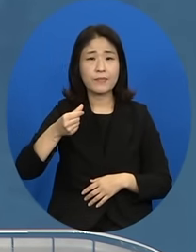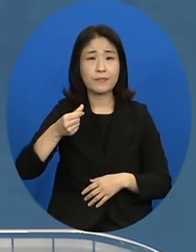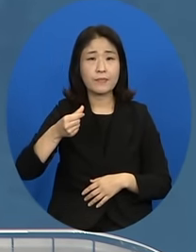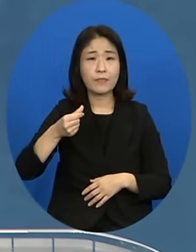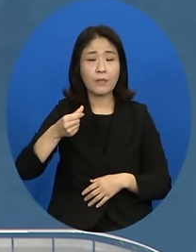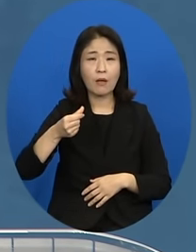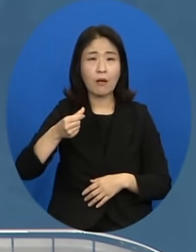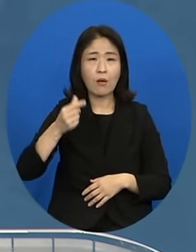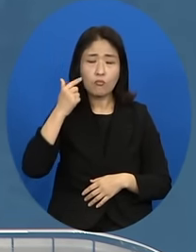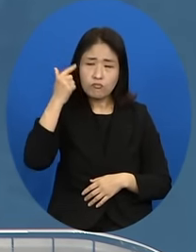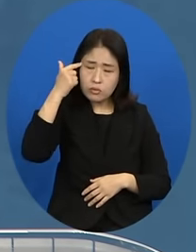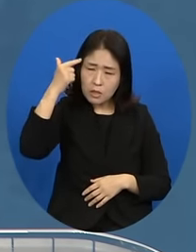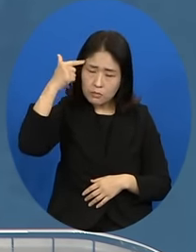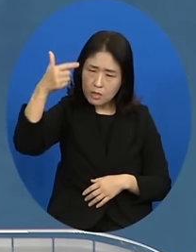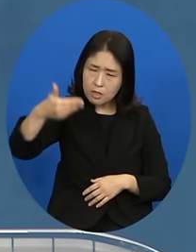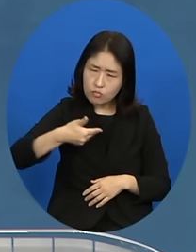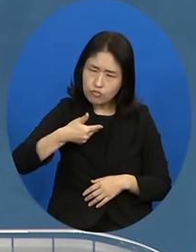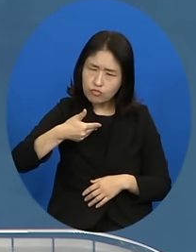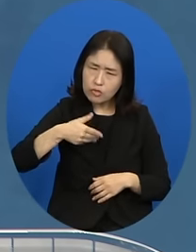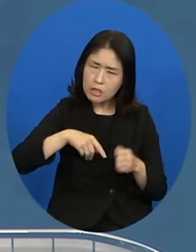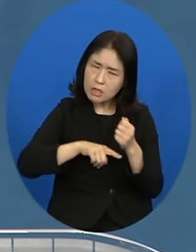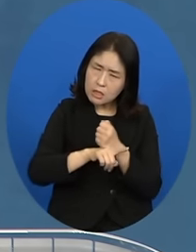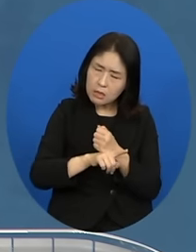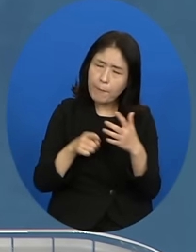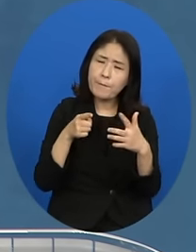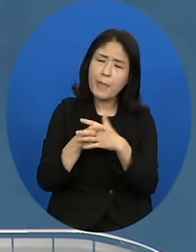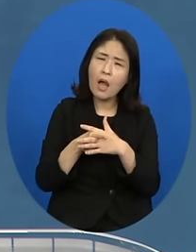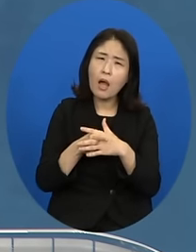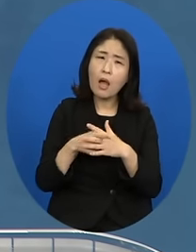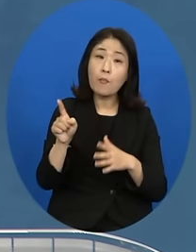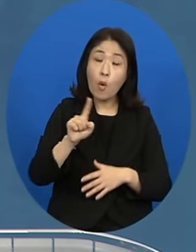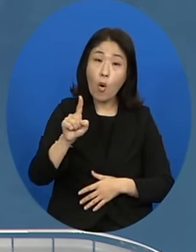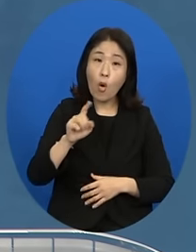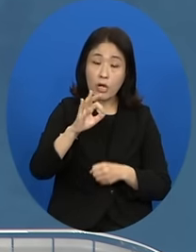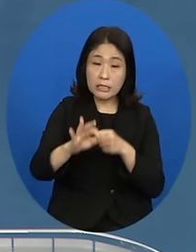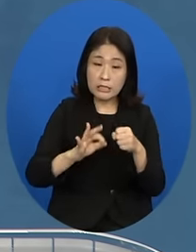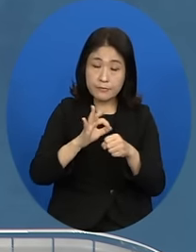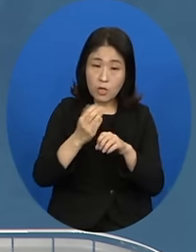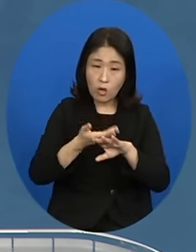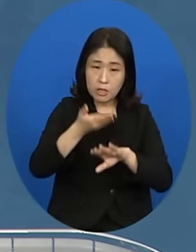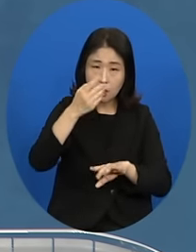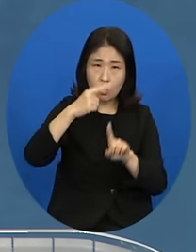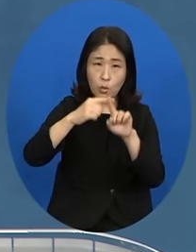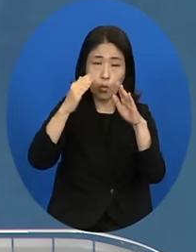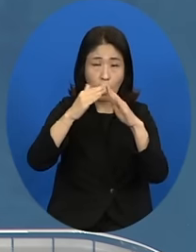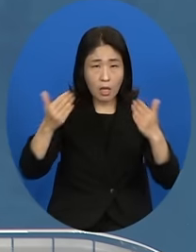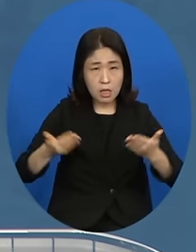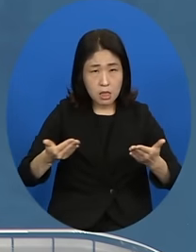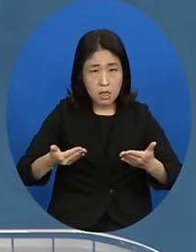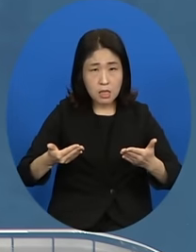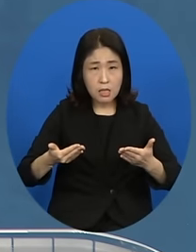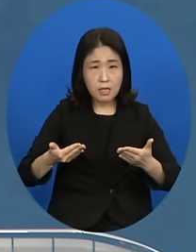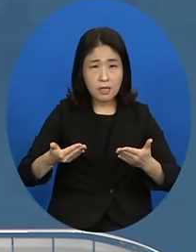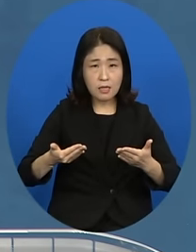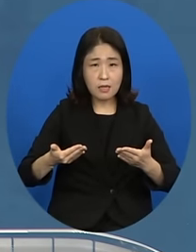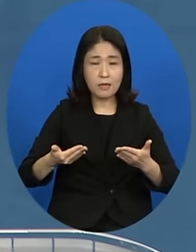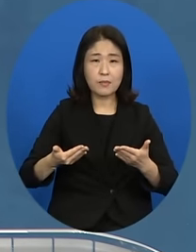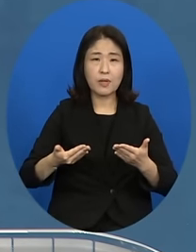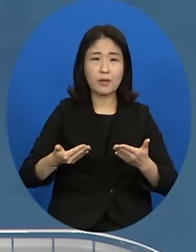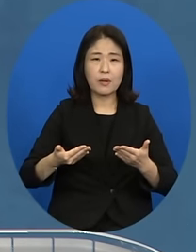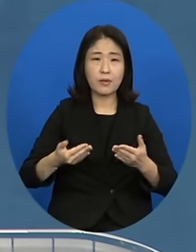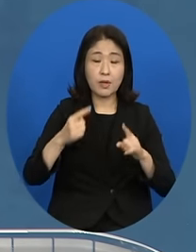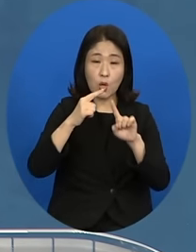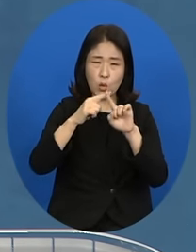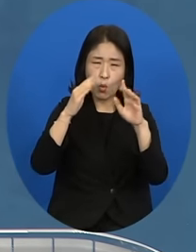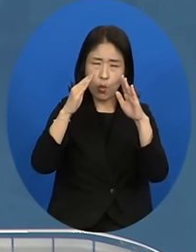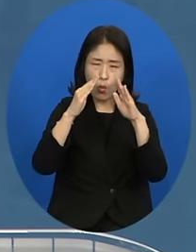목사님의 질문의 의도를 알았습니다. 10년 넘게 교회를 섬기다 보면 어느새 사역을